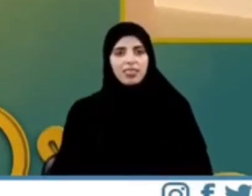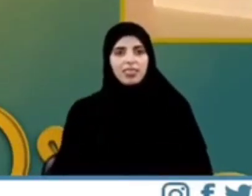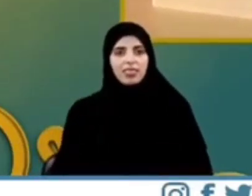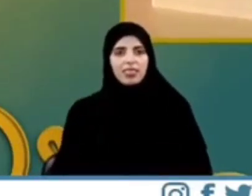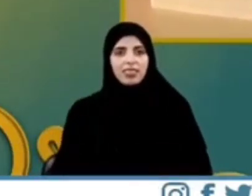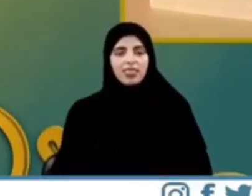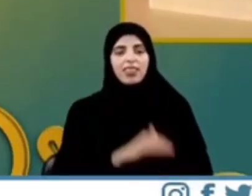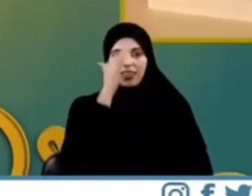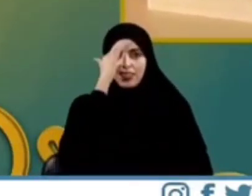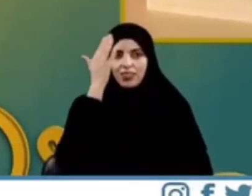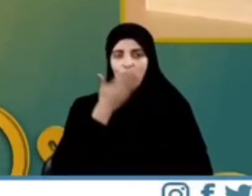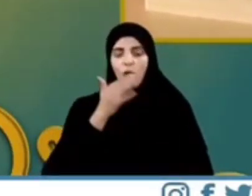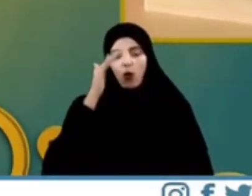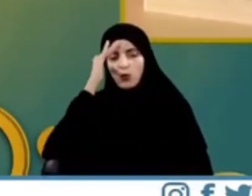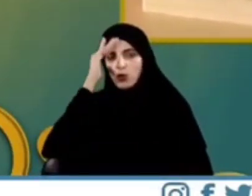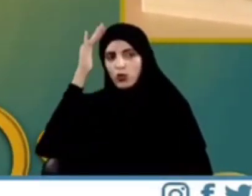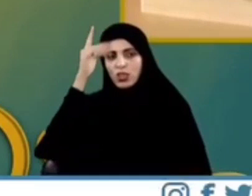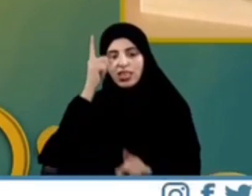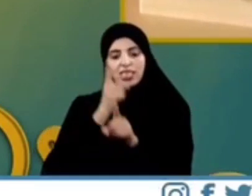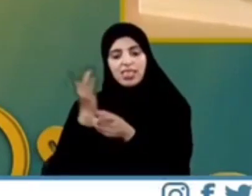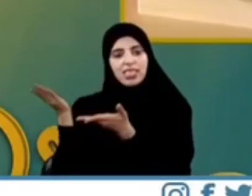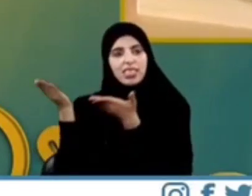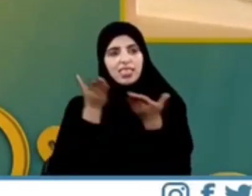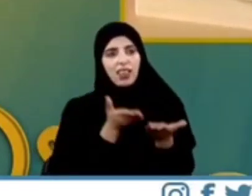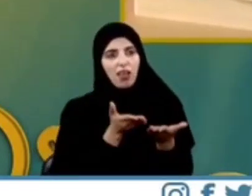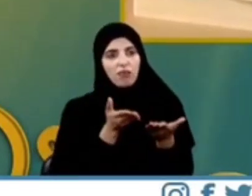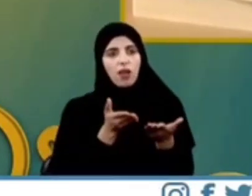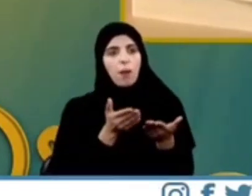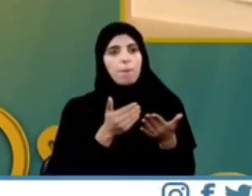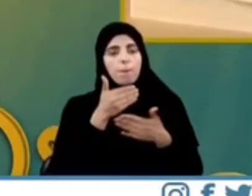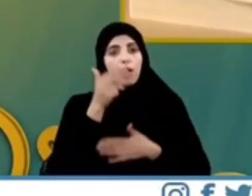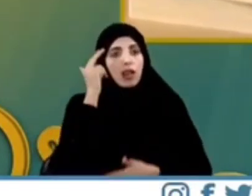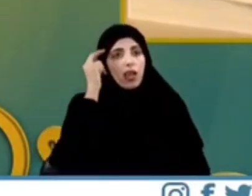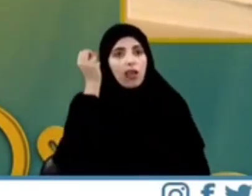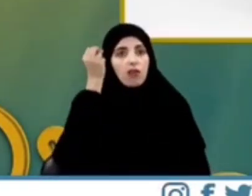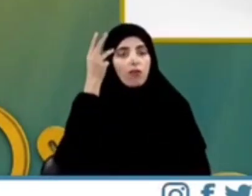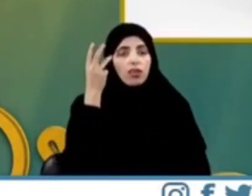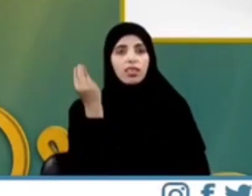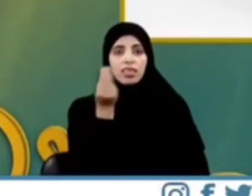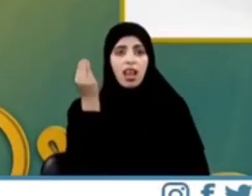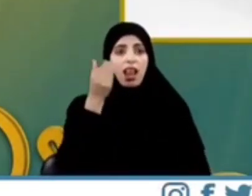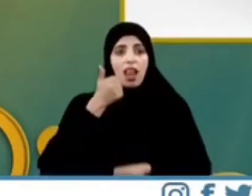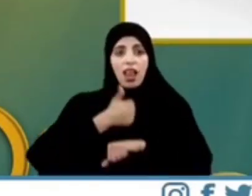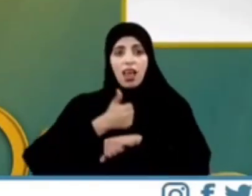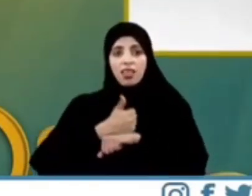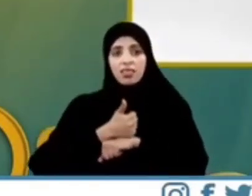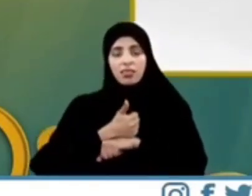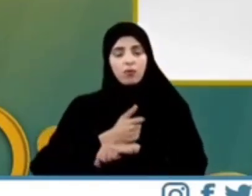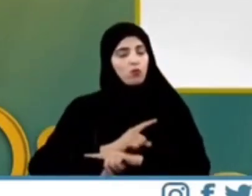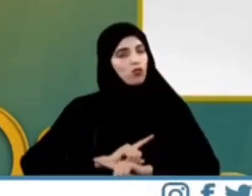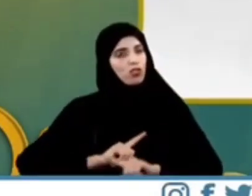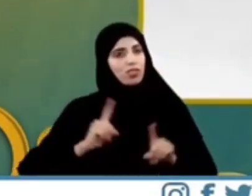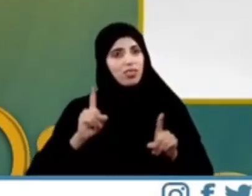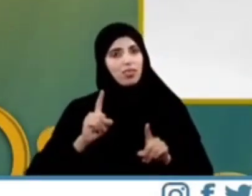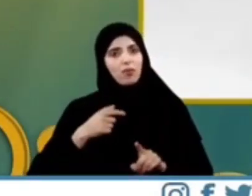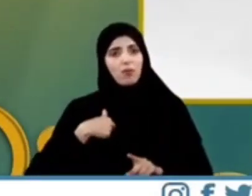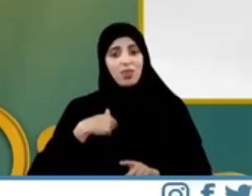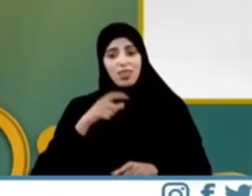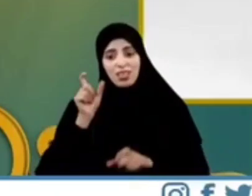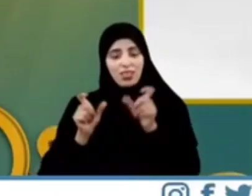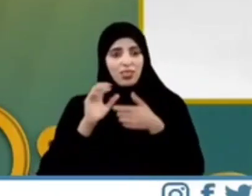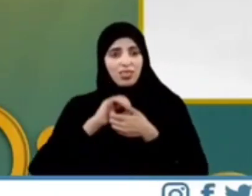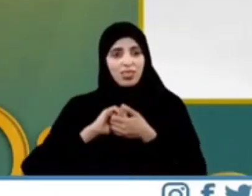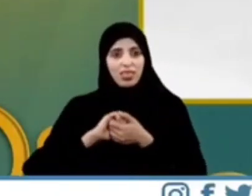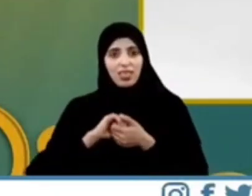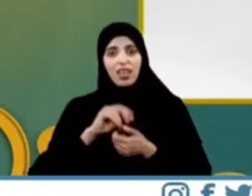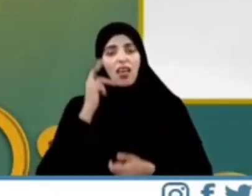يا مرحبا وسهلا، أشكركم على الاستضافة أولا. وفكرة الرحلة من الأساس ما كانت أبدا برفقة الأصحاب،